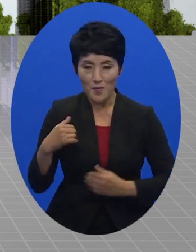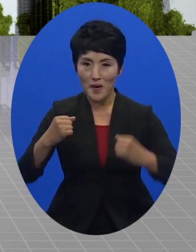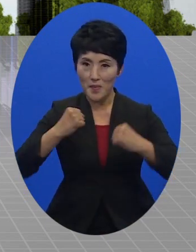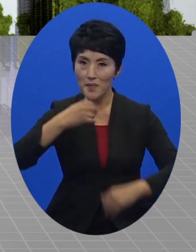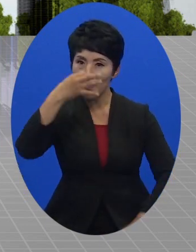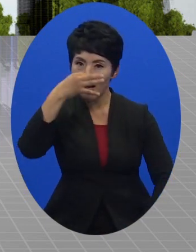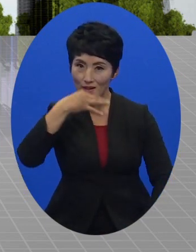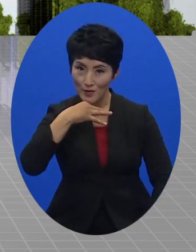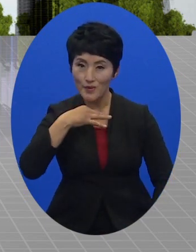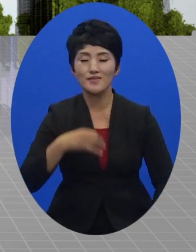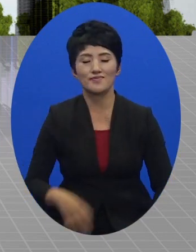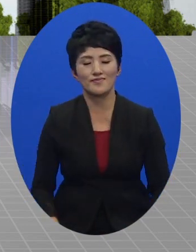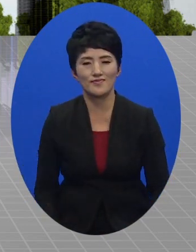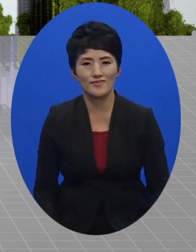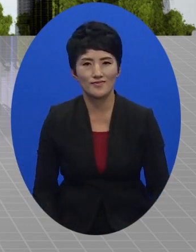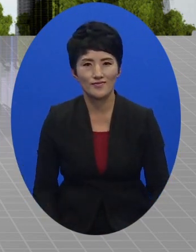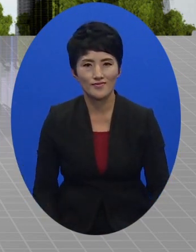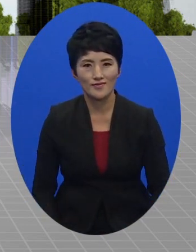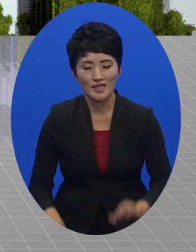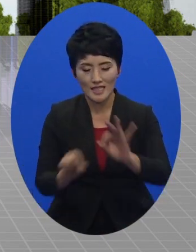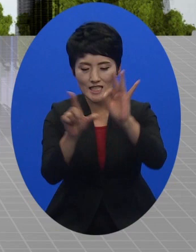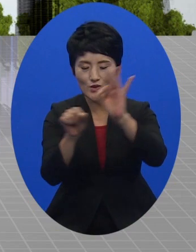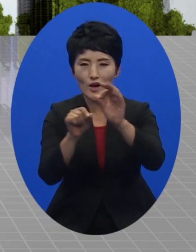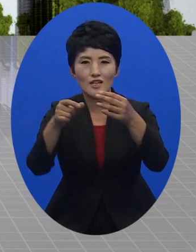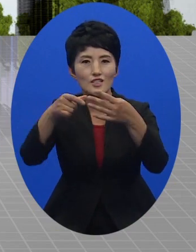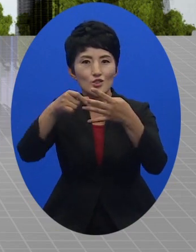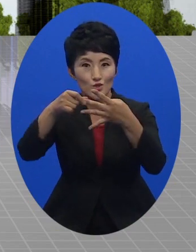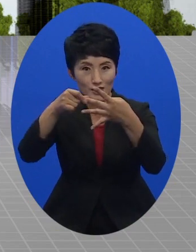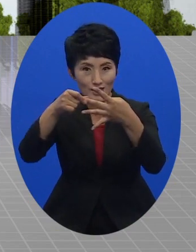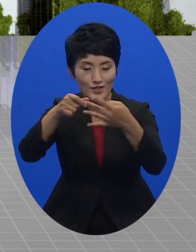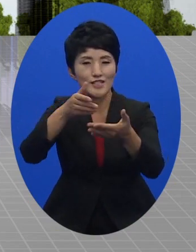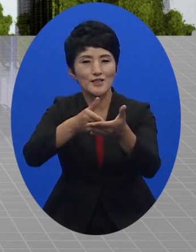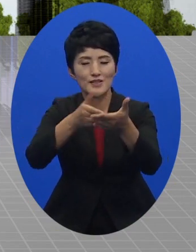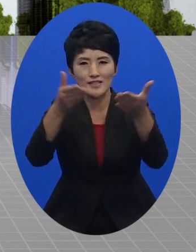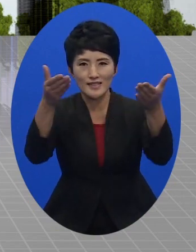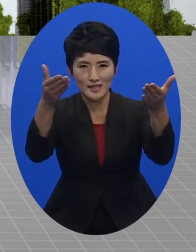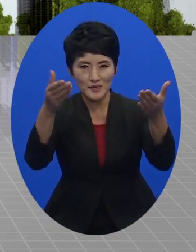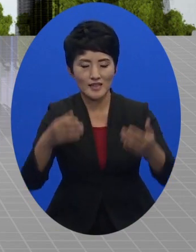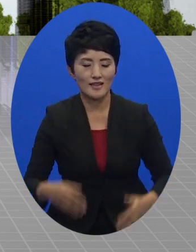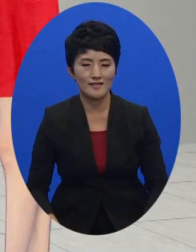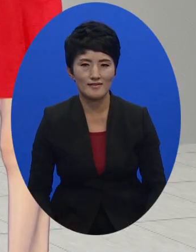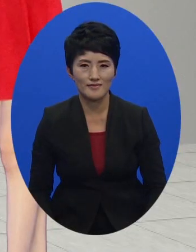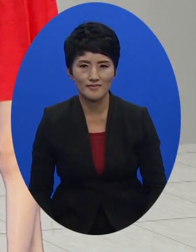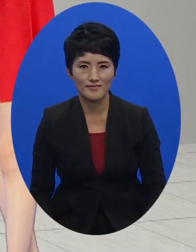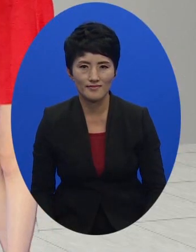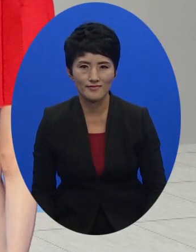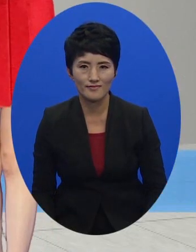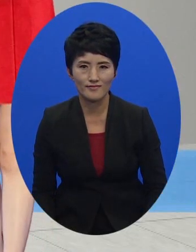건강 챙겨보시는 것도 좋겠네요. 그럼 10월 둘째 주 날씨온 뉴스 시작합니다.